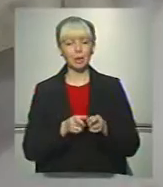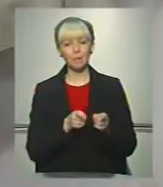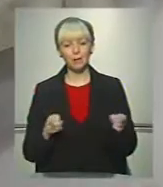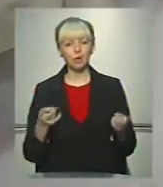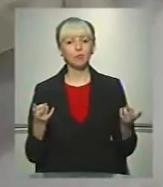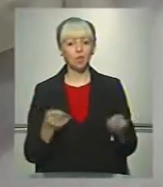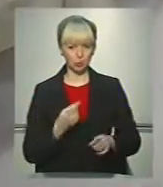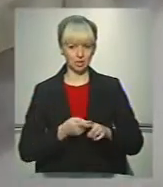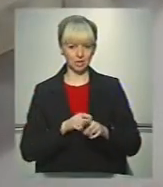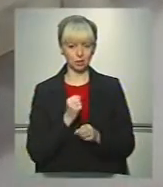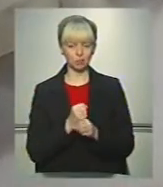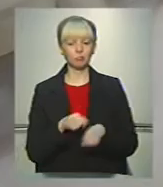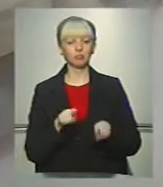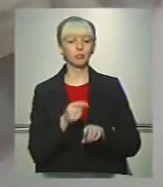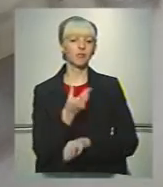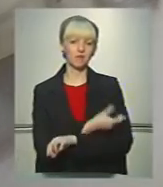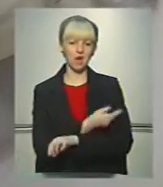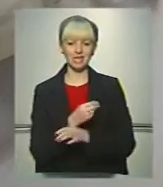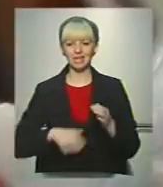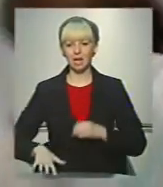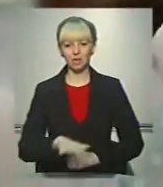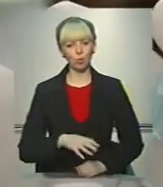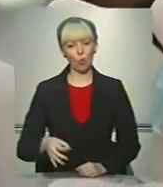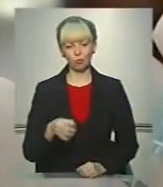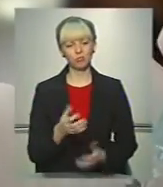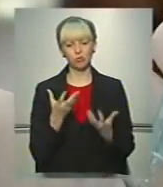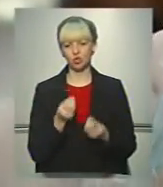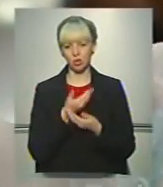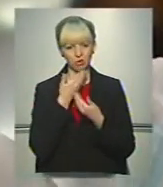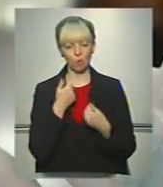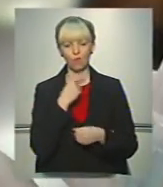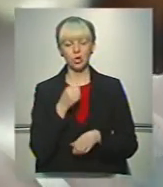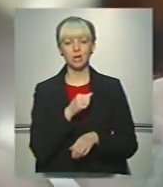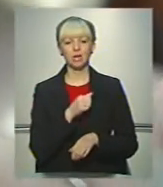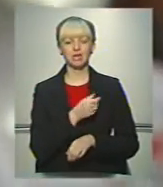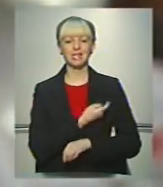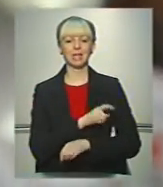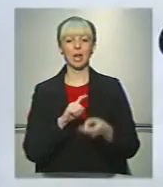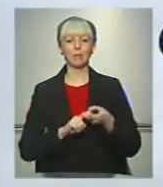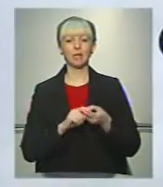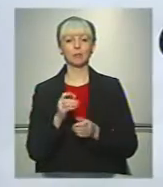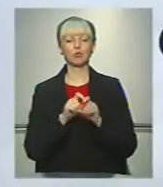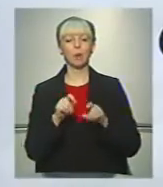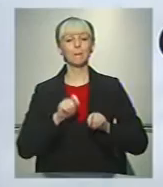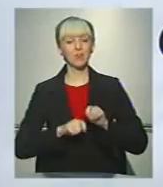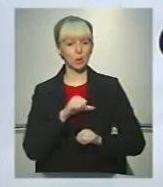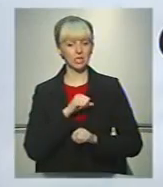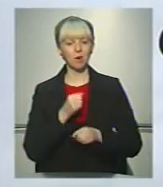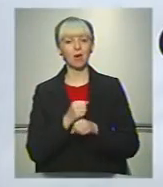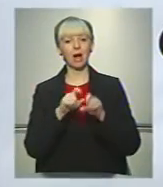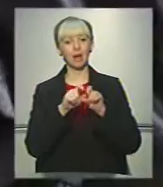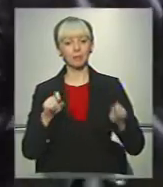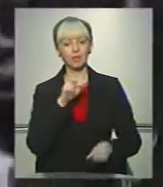коли необхідно це зробити. Проте вакцини на території області ще немає, кажуть в санепідслужбі. Перевіряємо самі. В